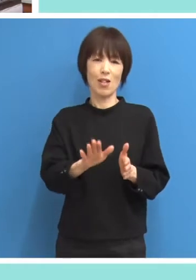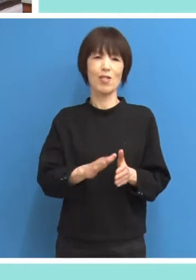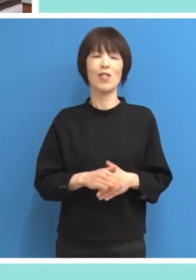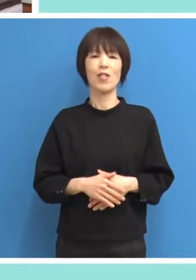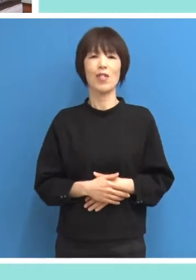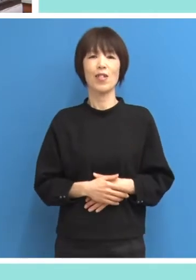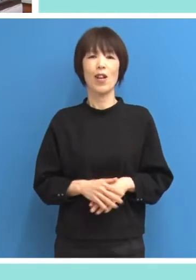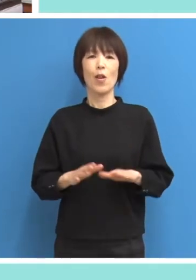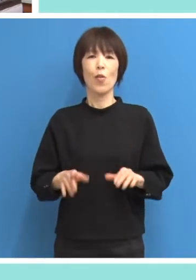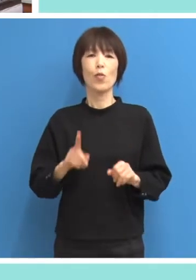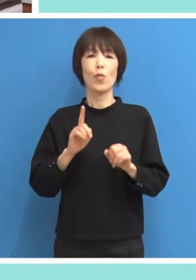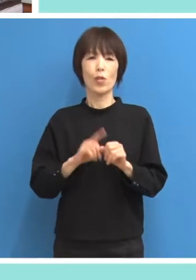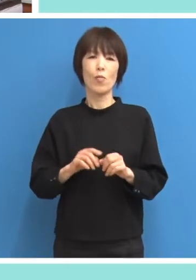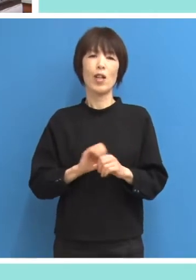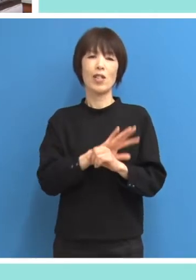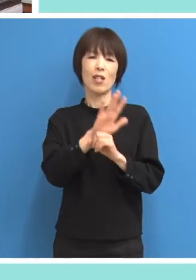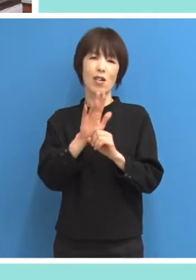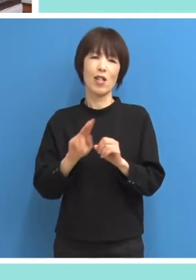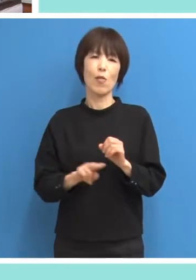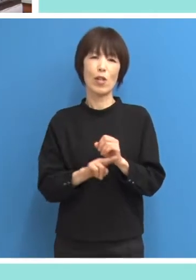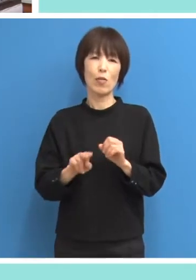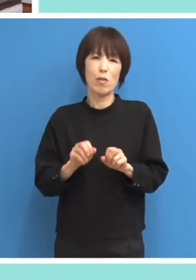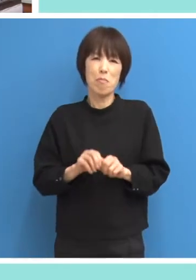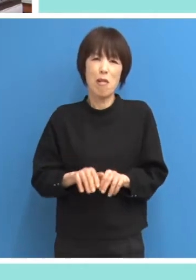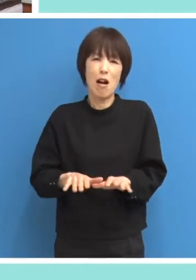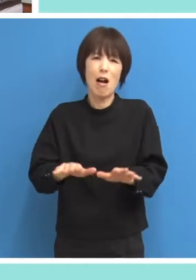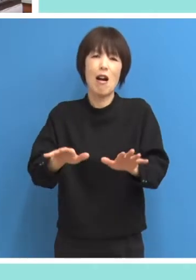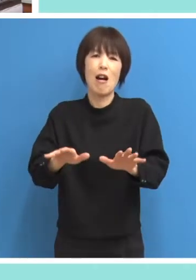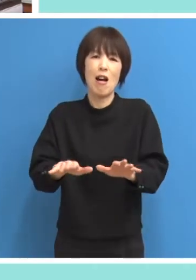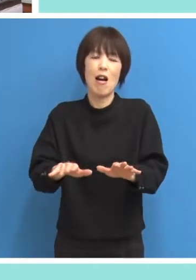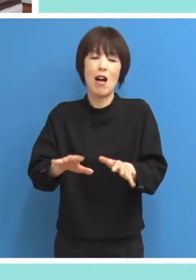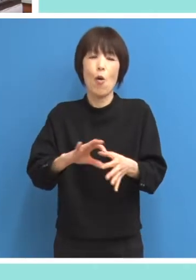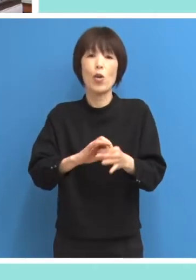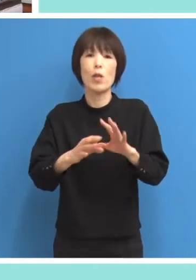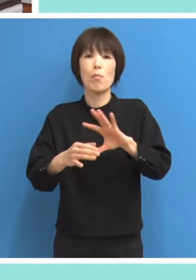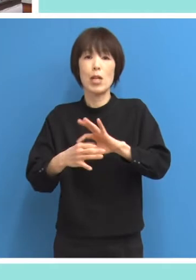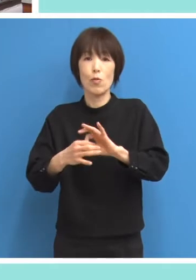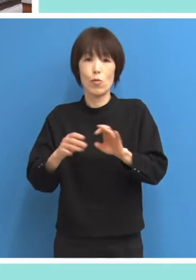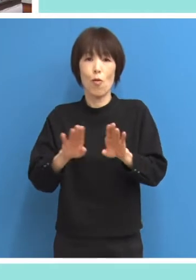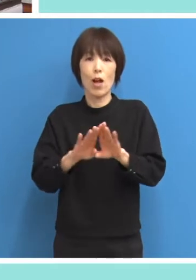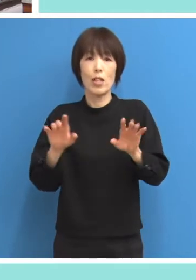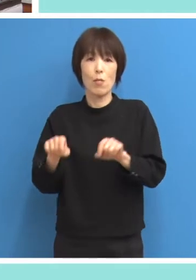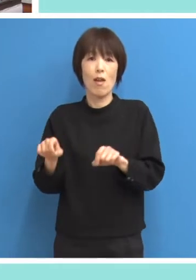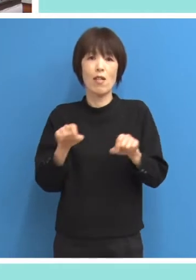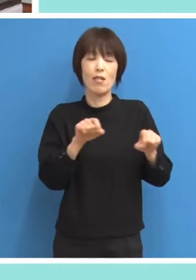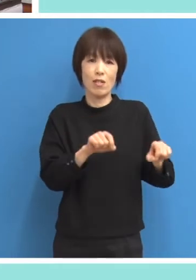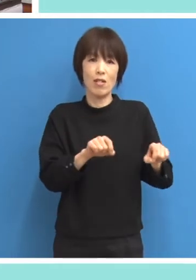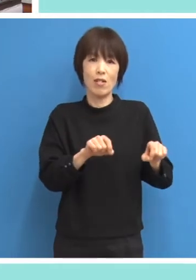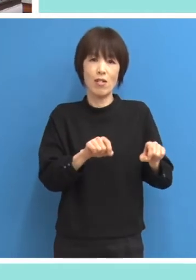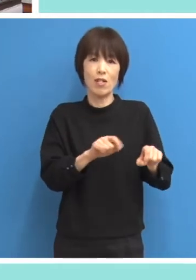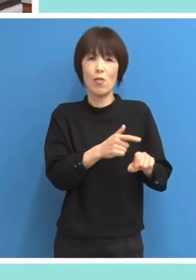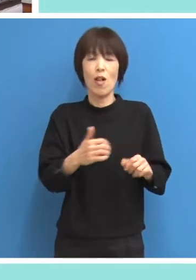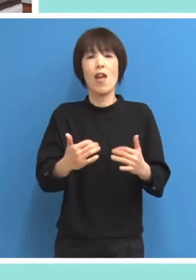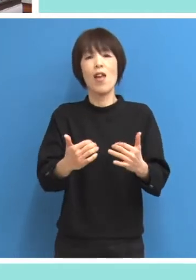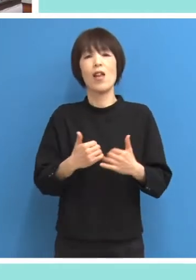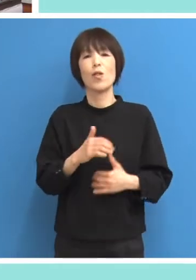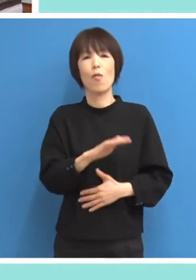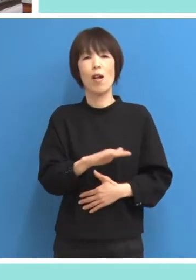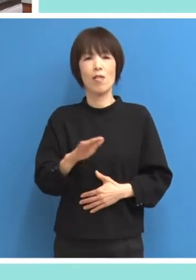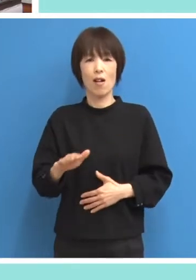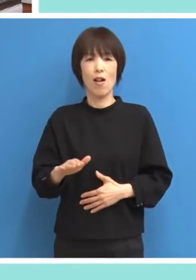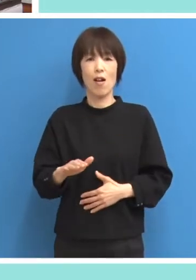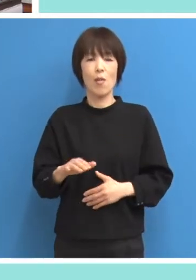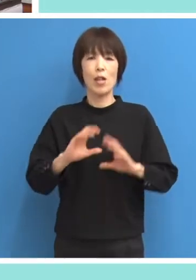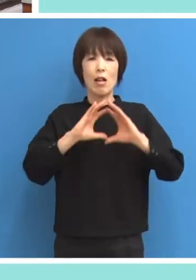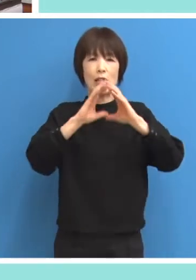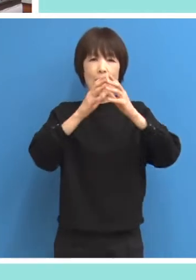りました。今年は新型コロナウイルスが大流行し、オリンピックの開催が延期になるなどの影響が出ました。